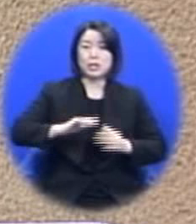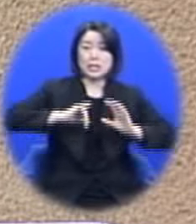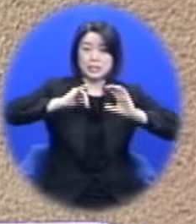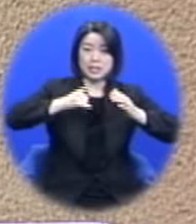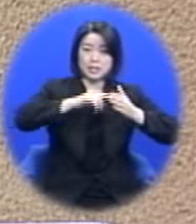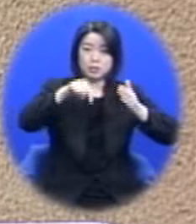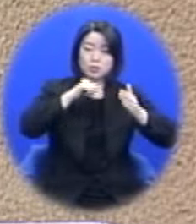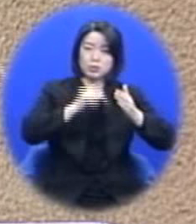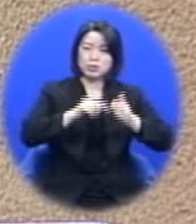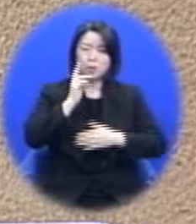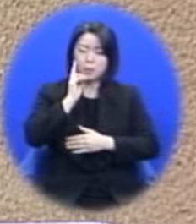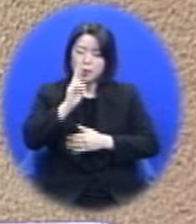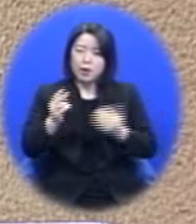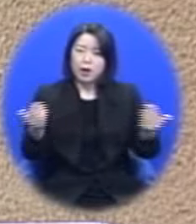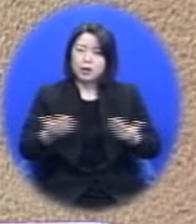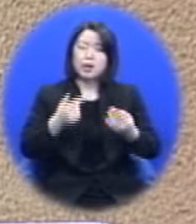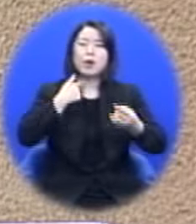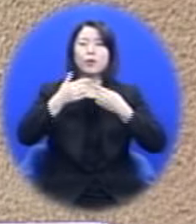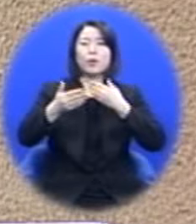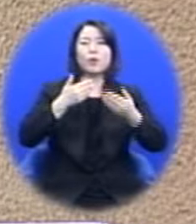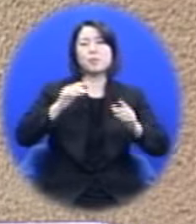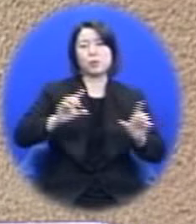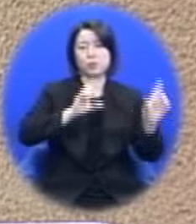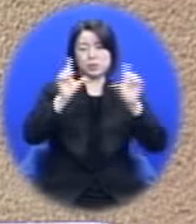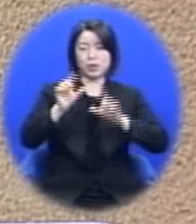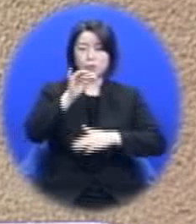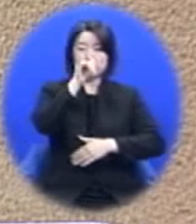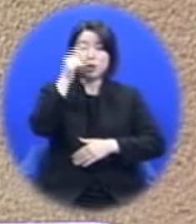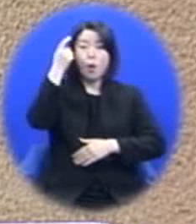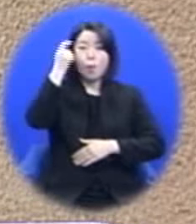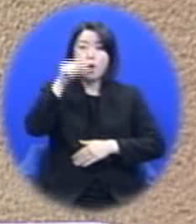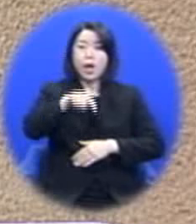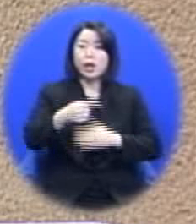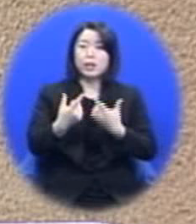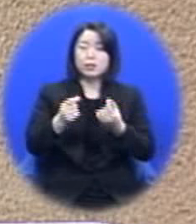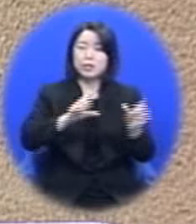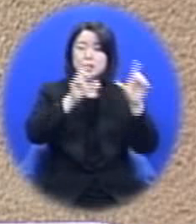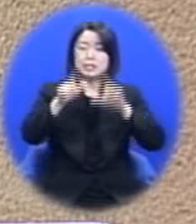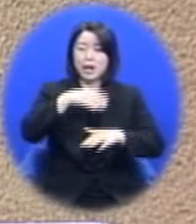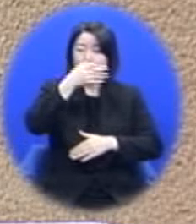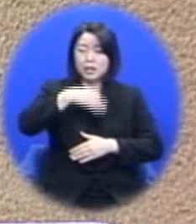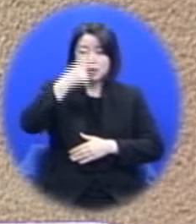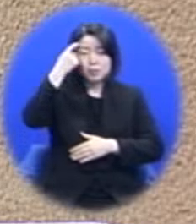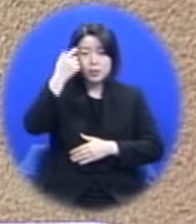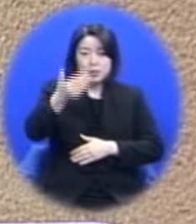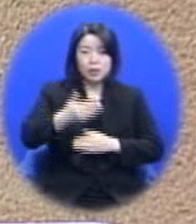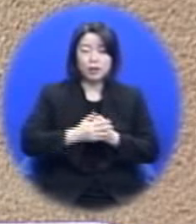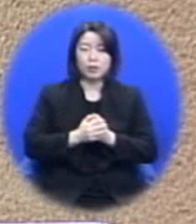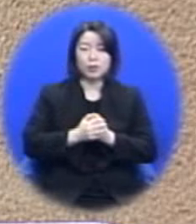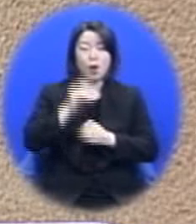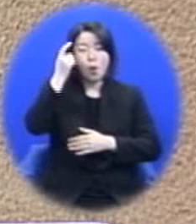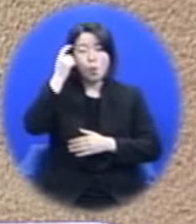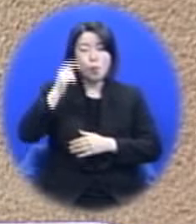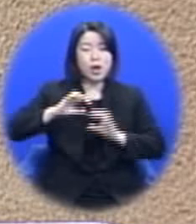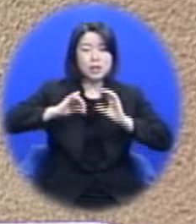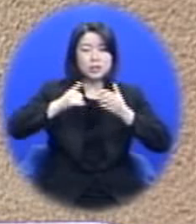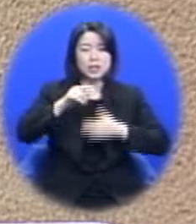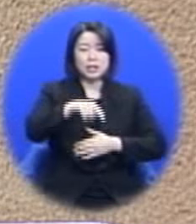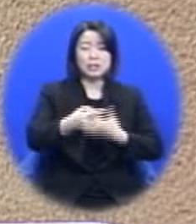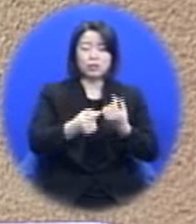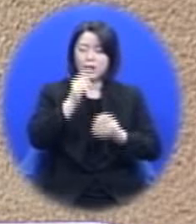일을 경험하고 사는 겁니다. 왜 이렇게 살기가 힘든지, 왜 세상이 이렇게